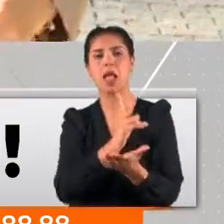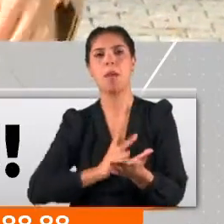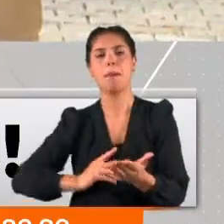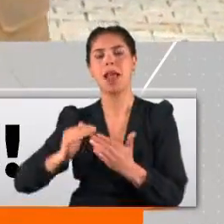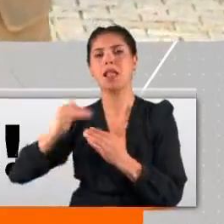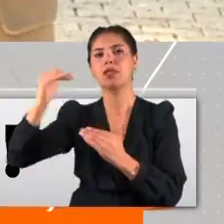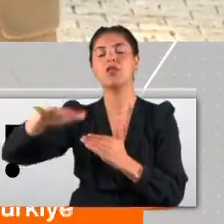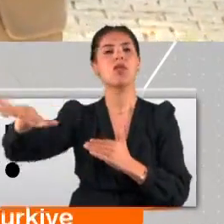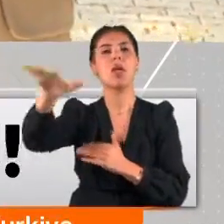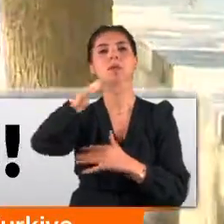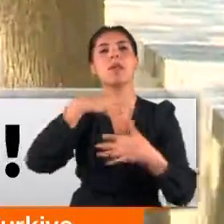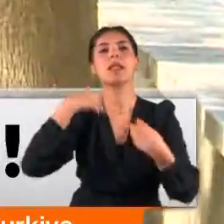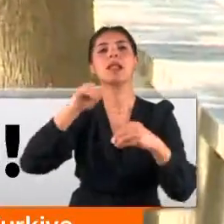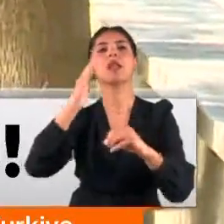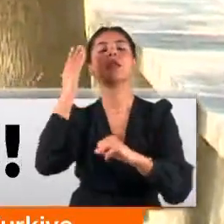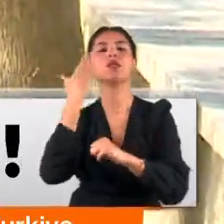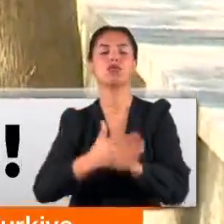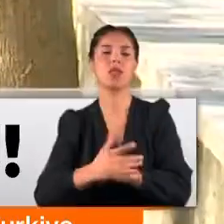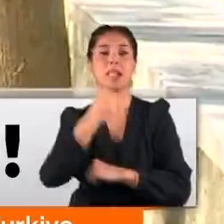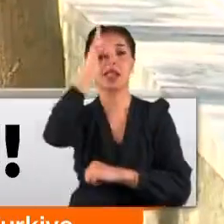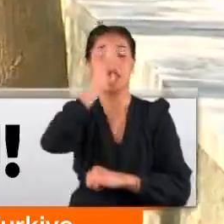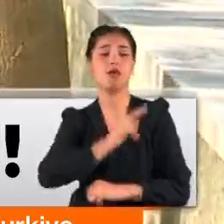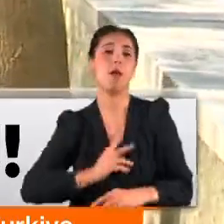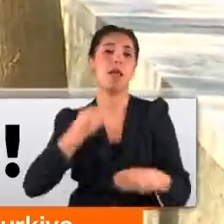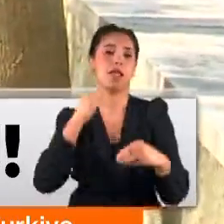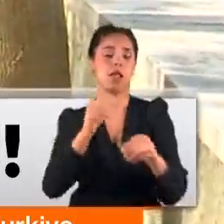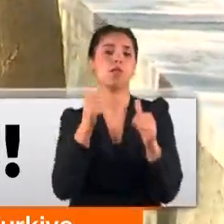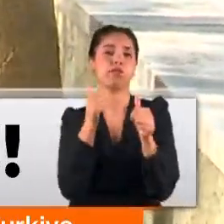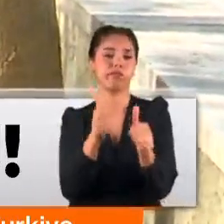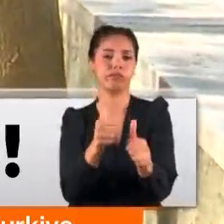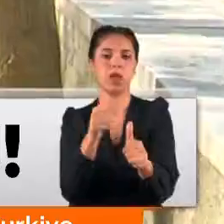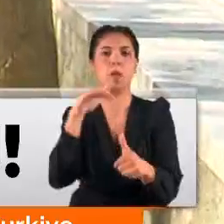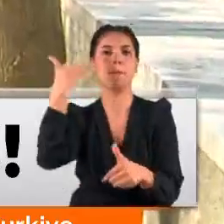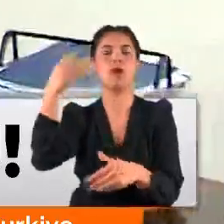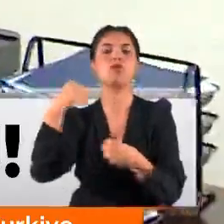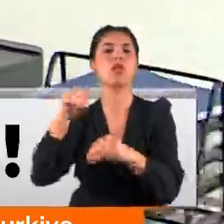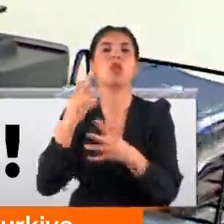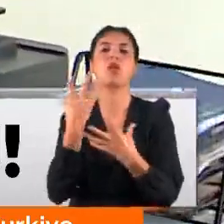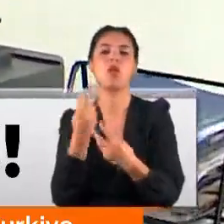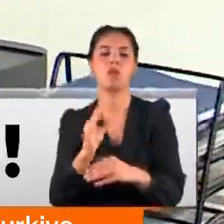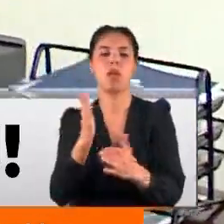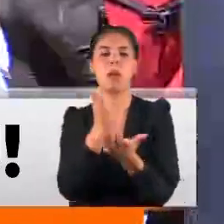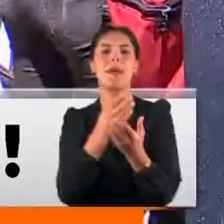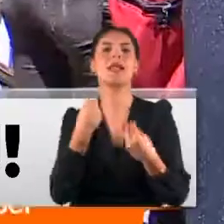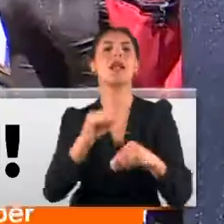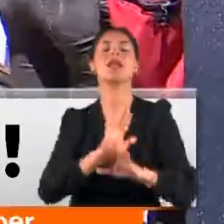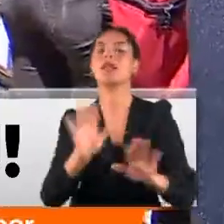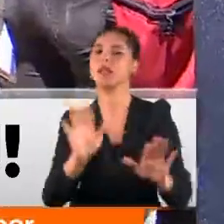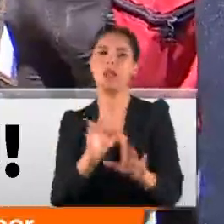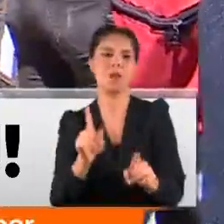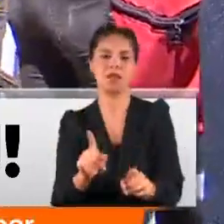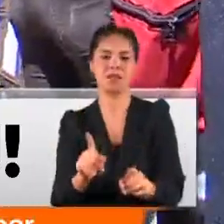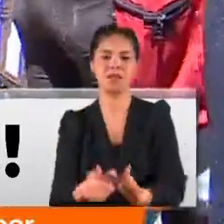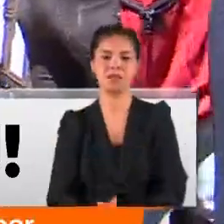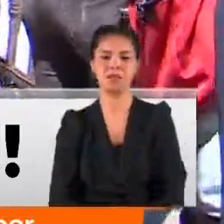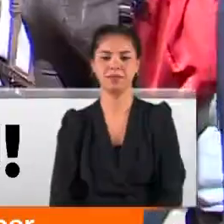dışında kimse kimseye tahsis edemez ayrıca hiçbir mezar başka birine satılamaz mezarlıkta satılamaz lgs'yi